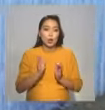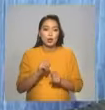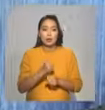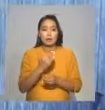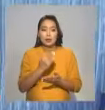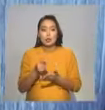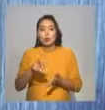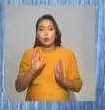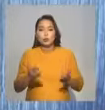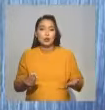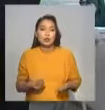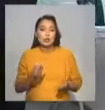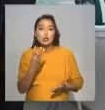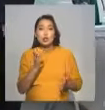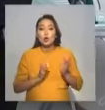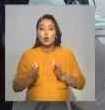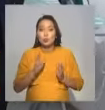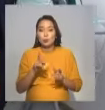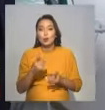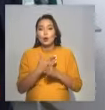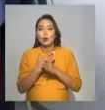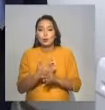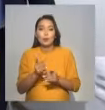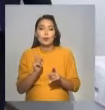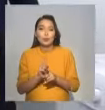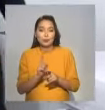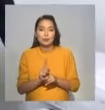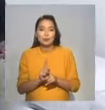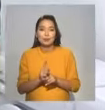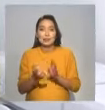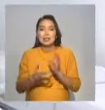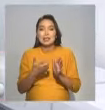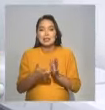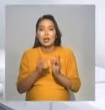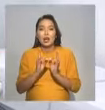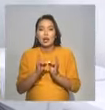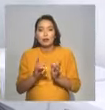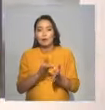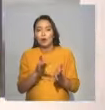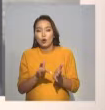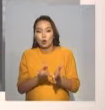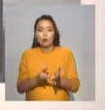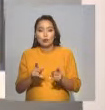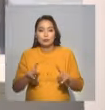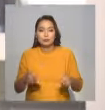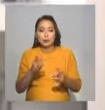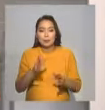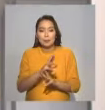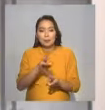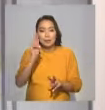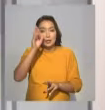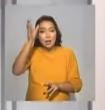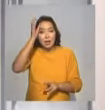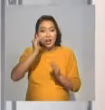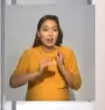будут проживать 300 студентов. Это поможет частично решить вопрос дефицита общежитий в городе, отметил министр науки и высшего